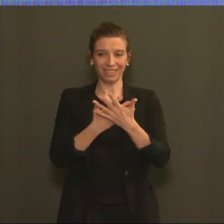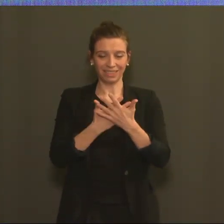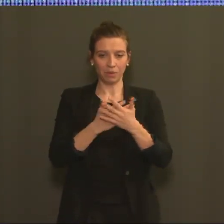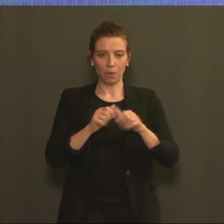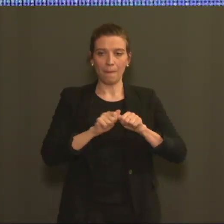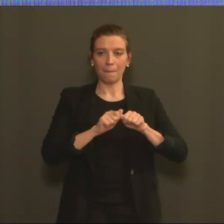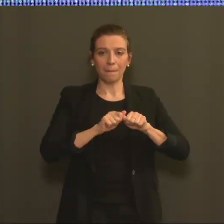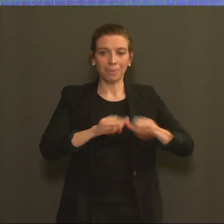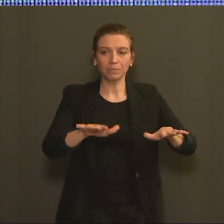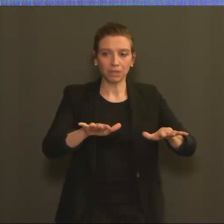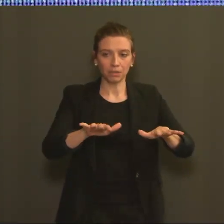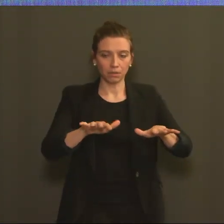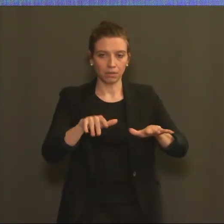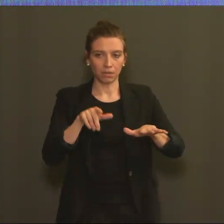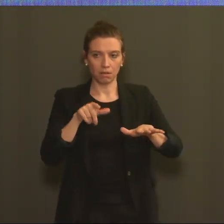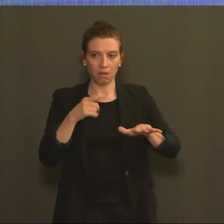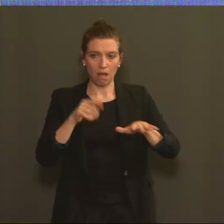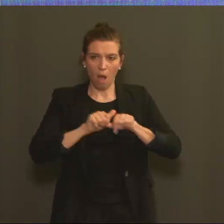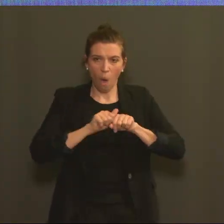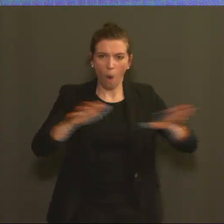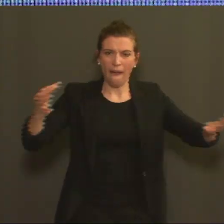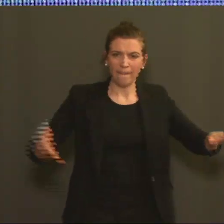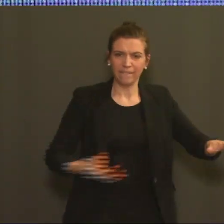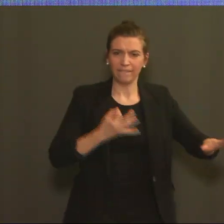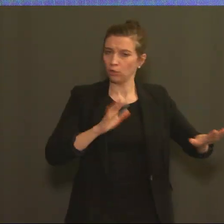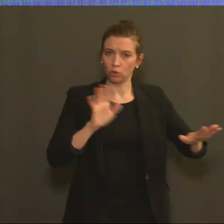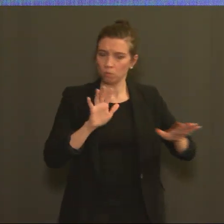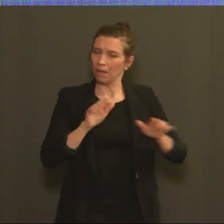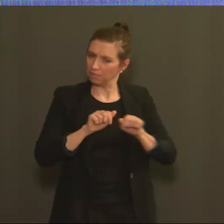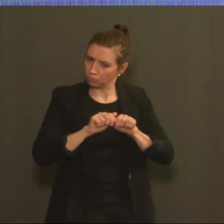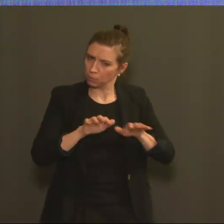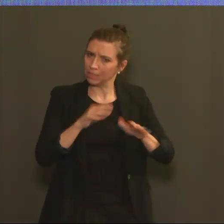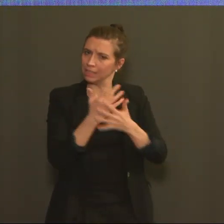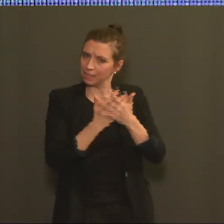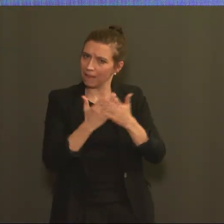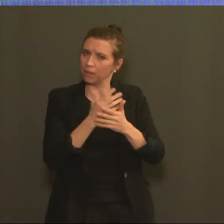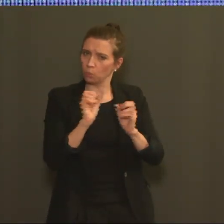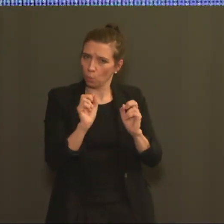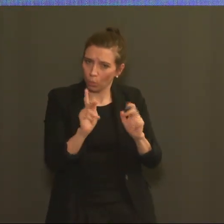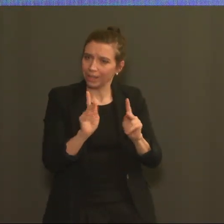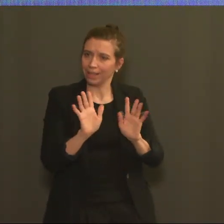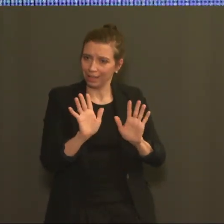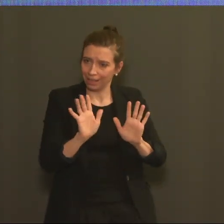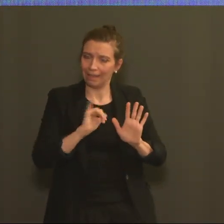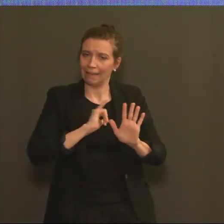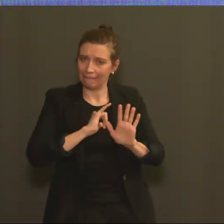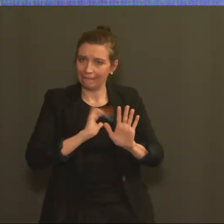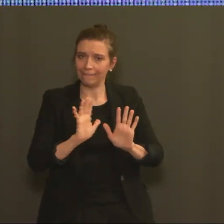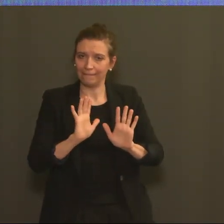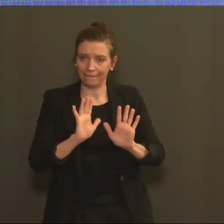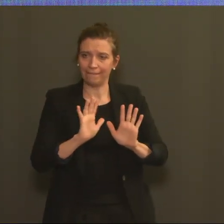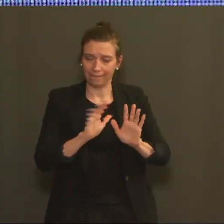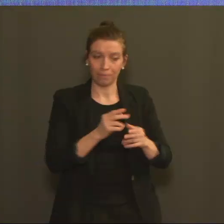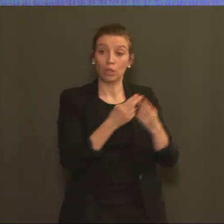het aantal uitspraken en de omvang van de uitbraken in woonzorgcentra neemt nog steeds licht af